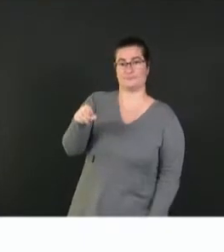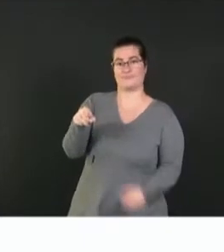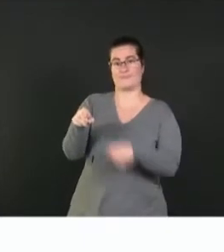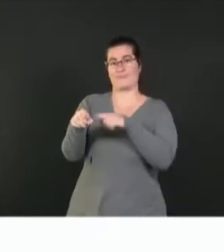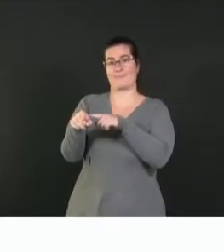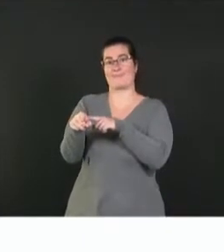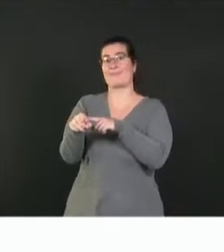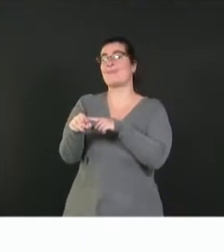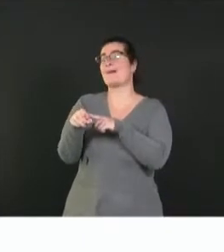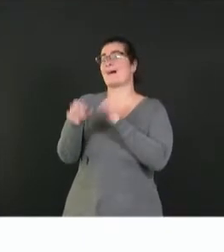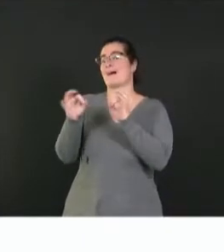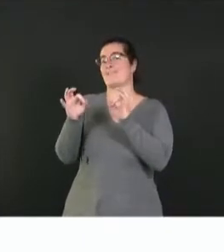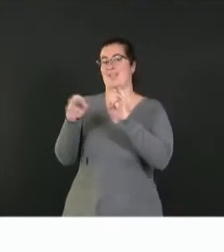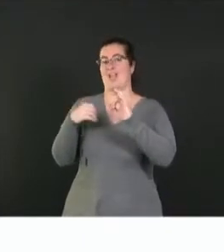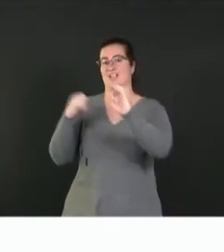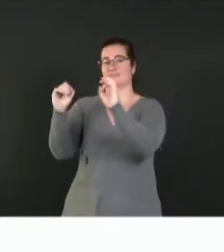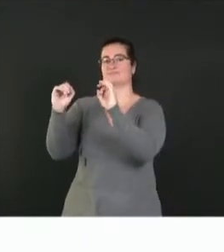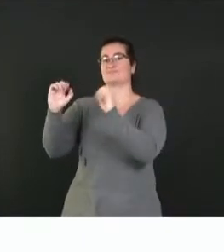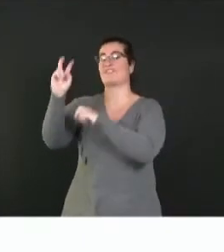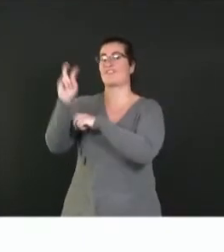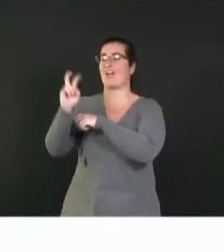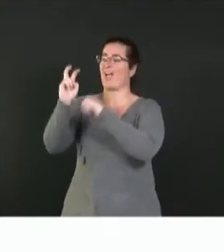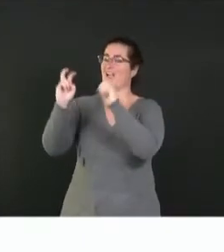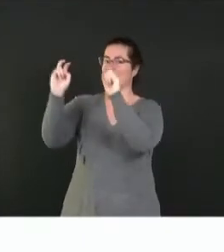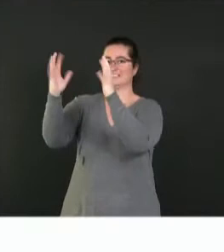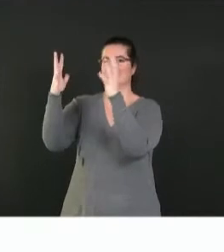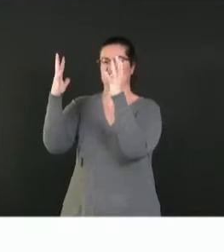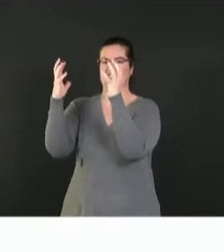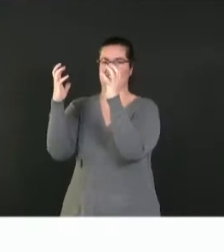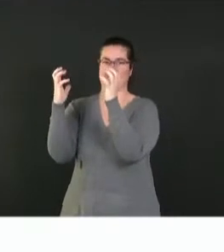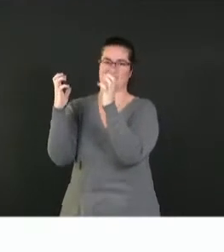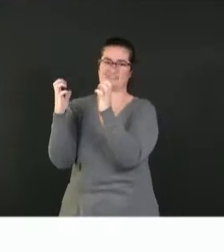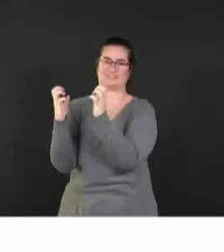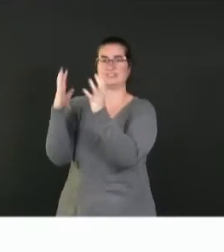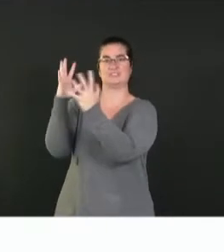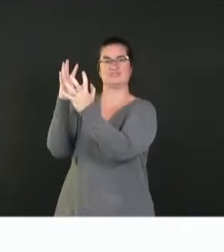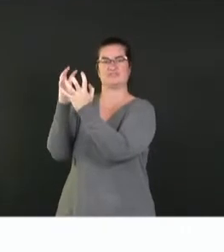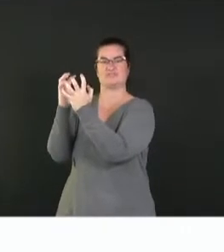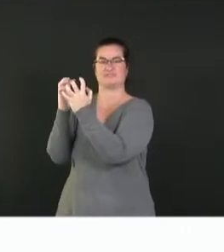fait de naturalité, en tout cas de santé de